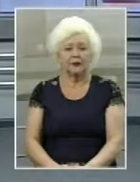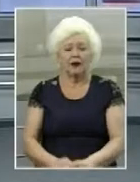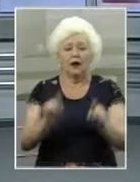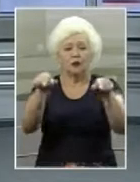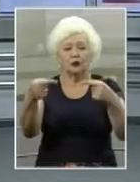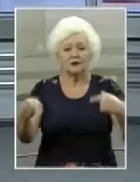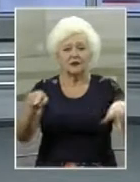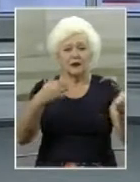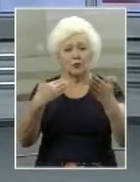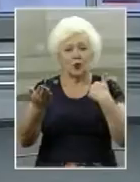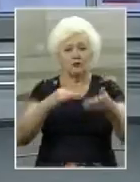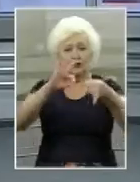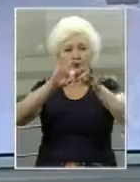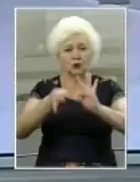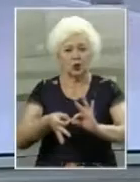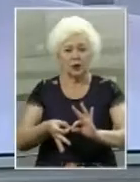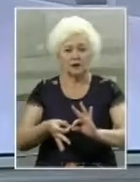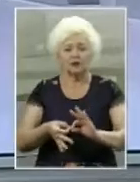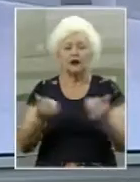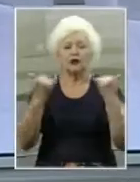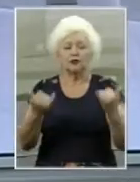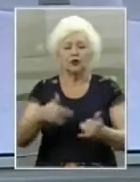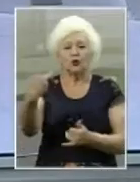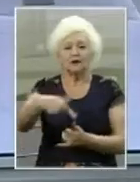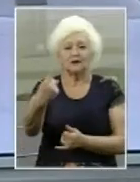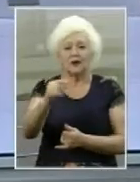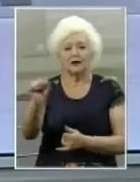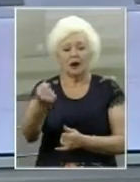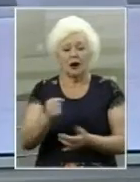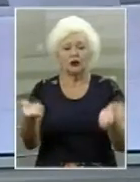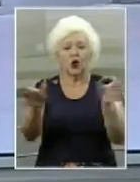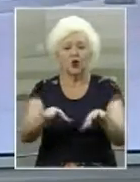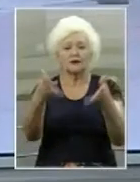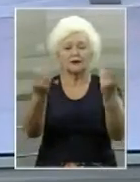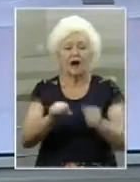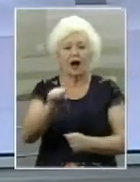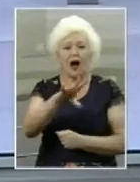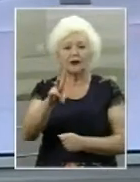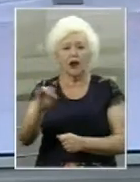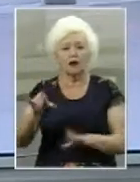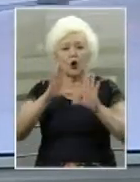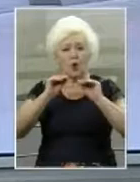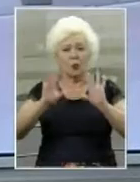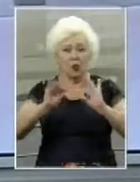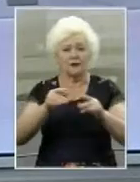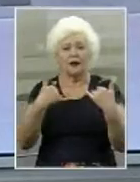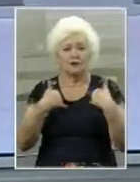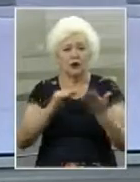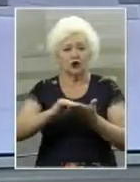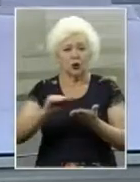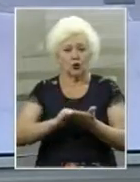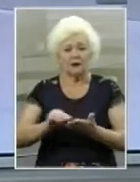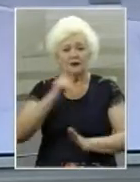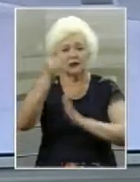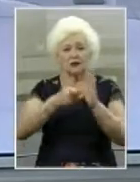Про це та інше поговоримо докладніше. Сьогодні, 31 серпня, останній день аналогового мовлення. Наші кореспонденти